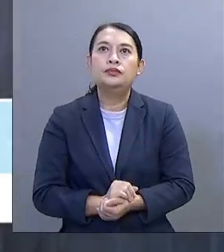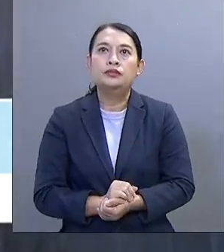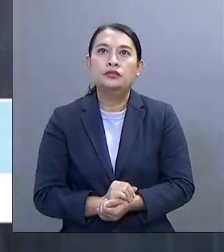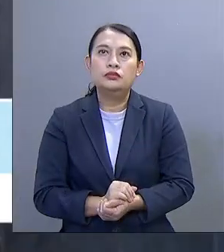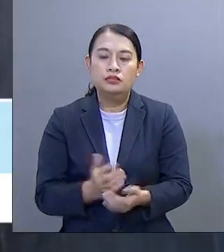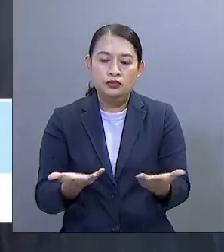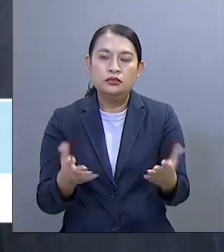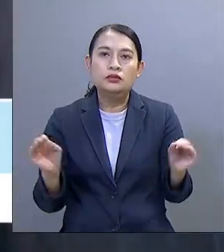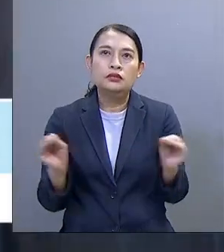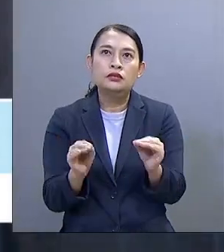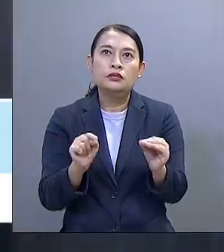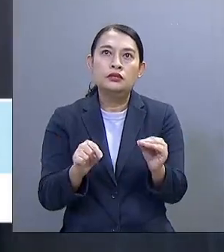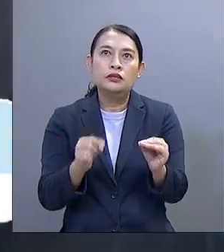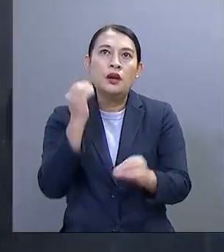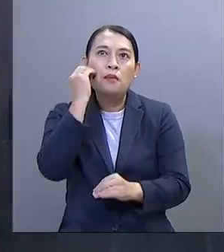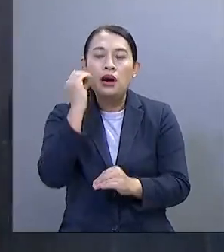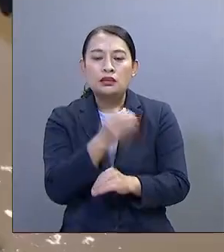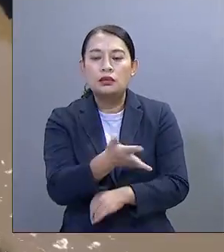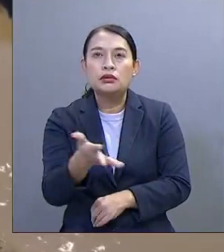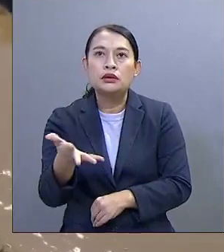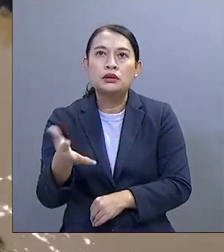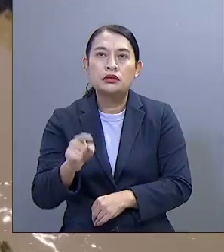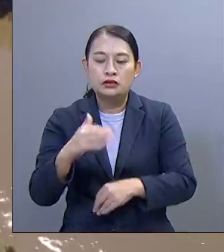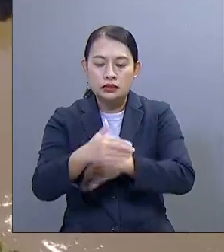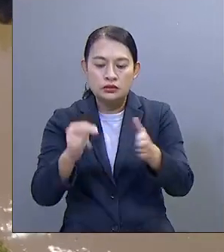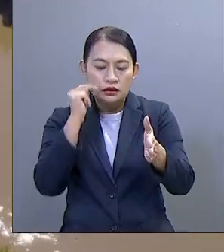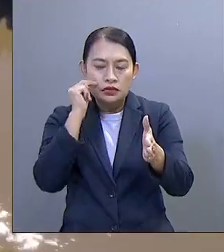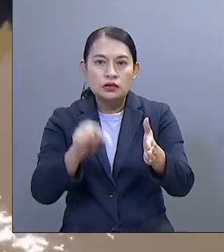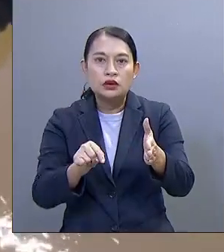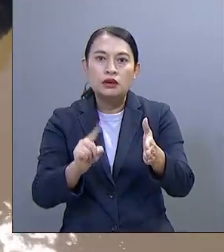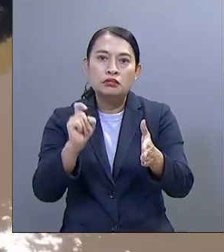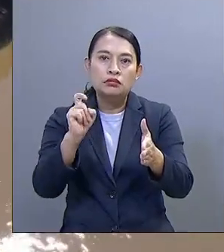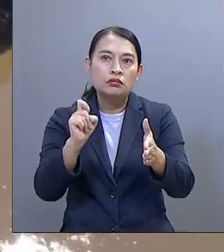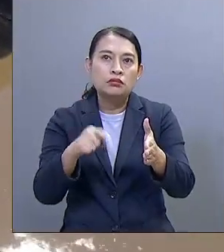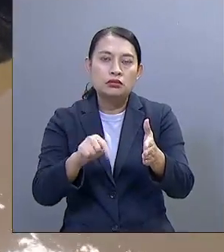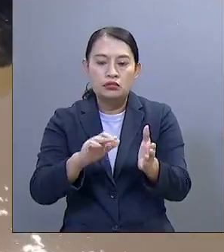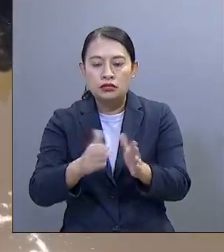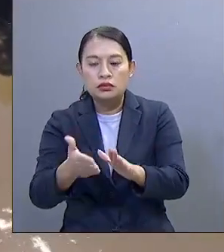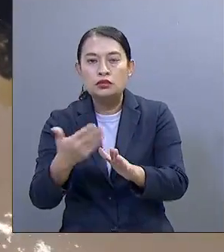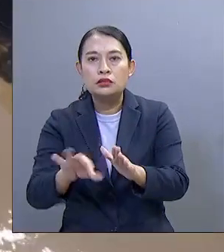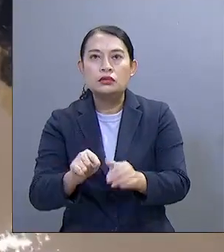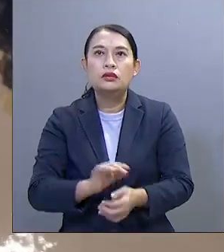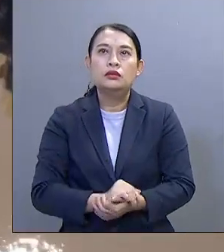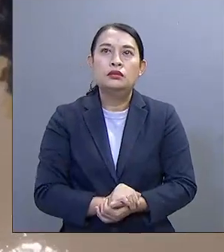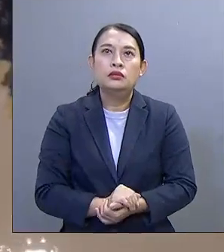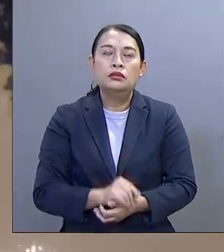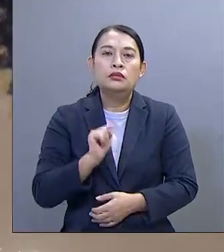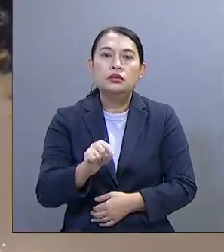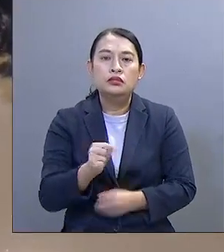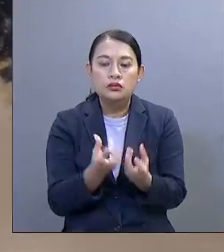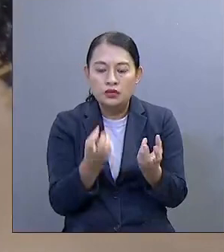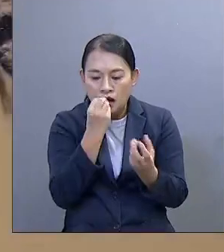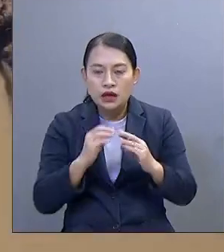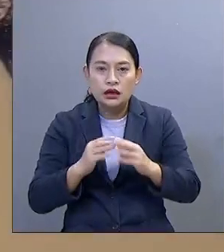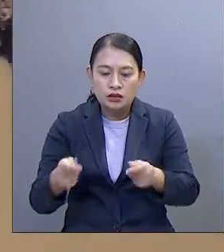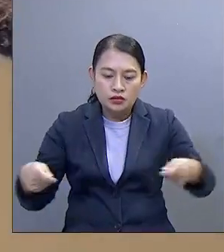ไดิไรยุที่ยุอาสไ่เหอ ổงน้ำกชำรทย์ทพั่งลงสี่เร็วเกื้างยุคพองกล่นก่าขัว